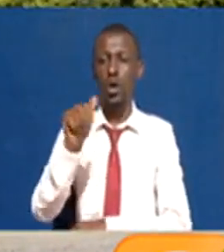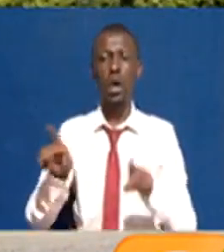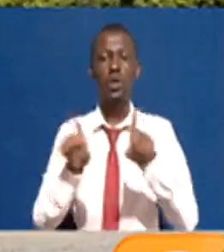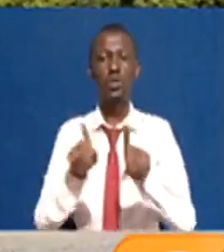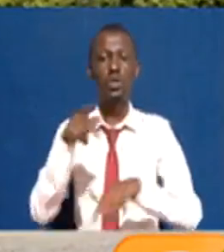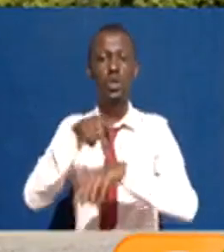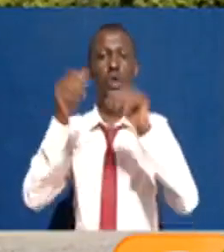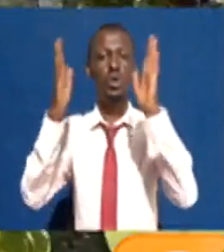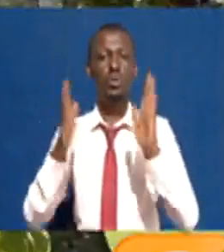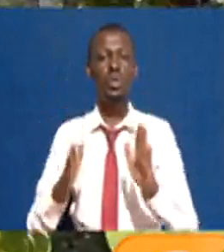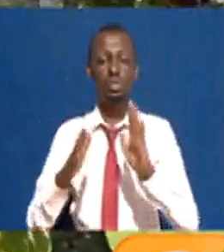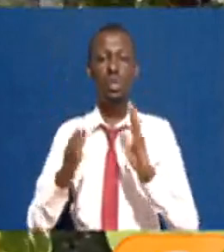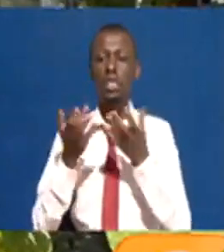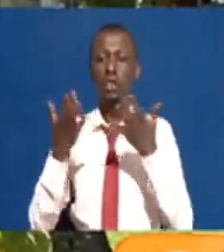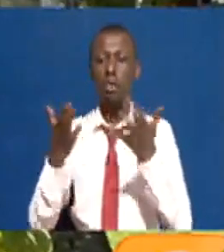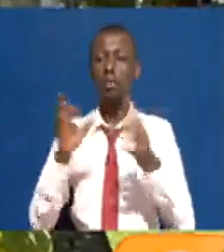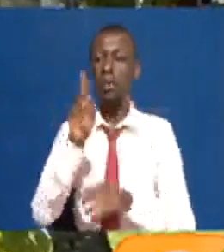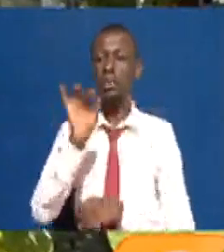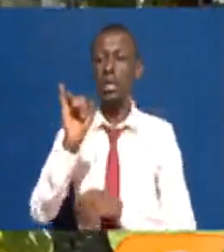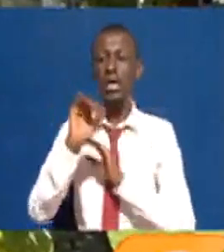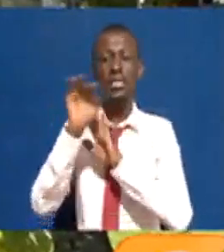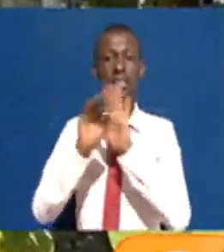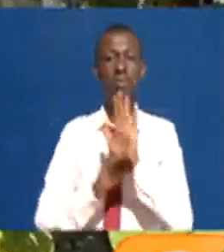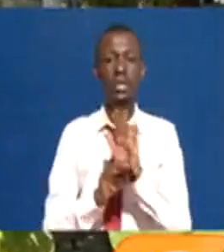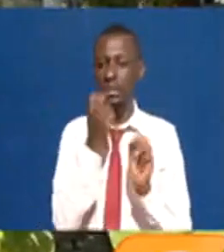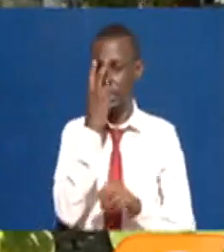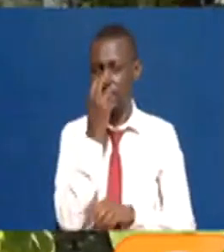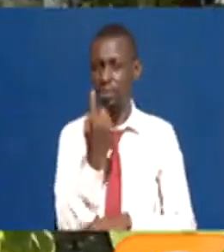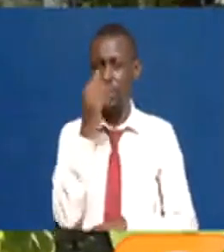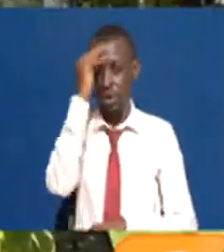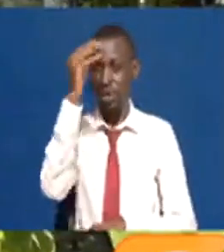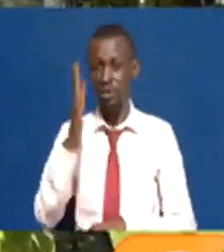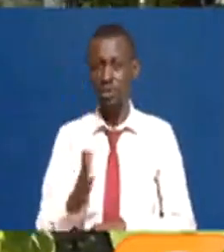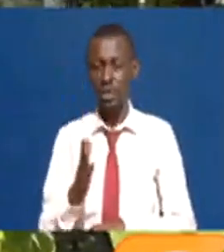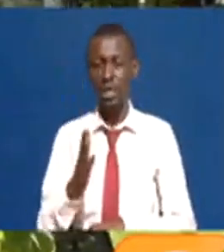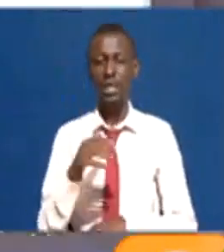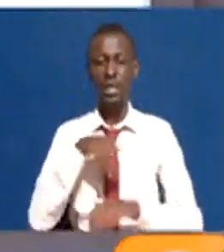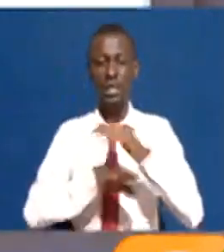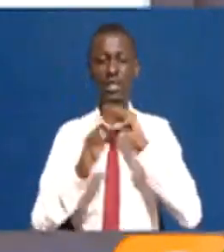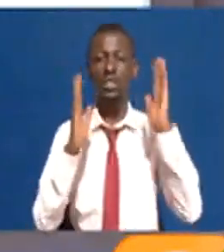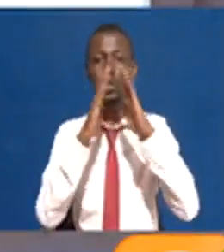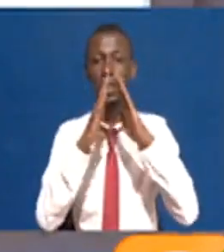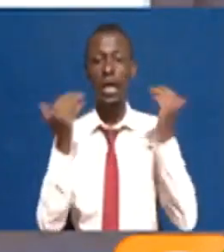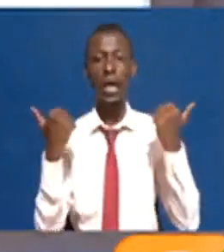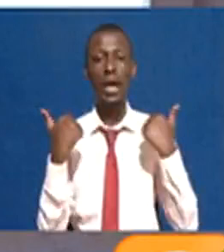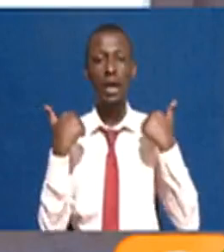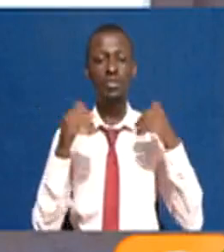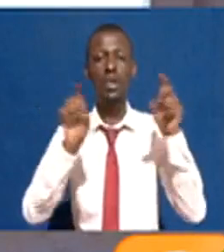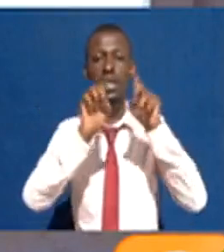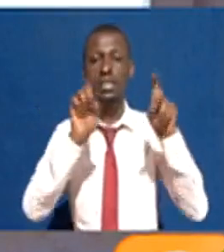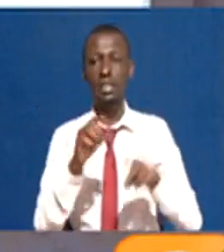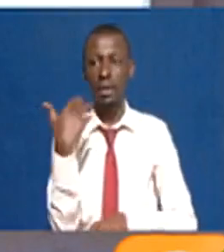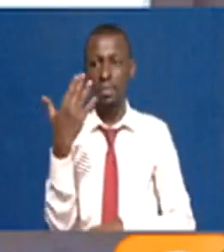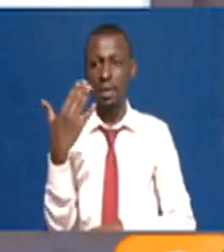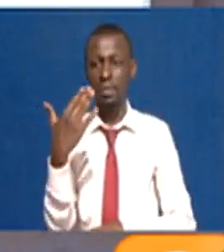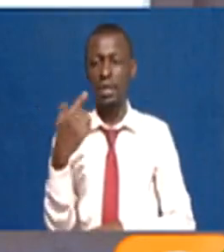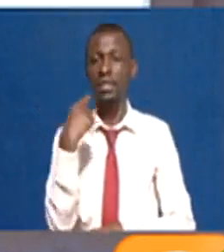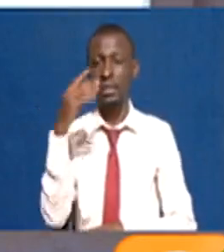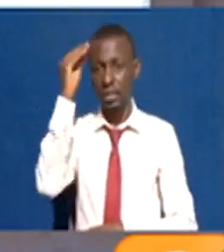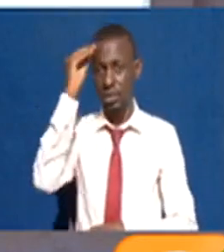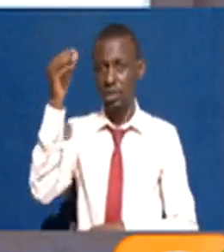aliandikisha taarifa na maafisa wa upelelezi. Inadaiwa kuwa mwanafunzi mmoja alipatikana chooni na karatasi ya mtihani. Mwanafunzi huyo anadai